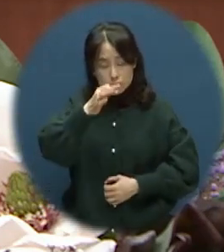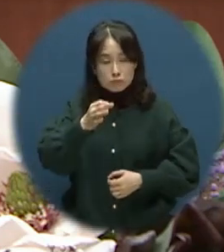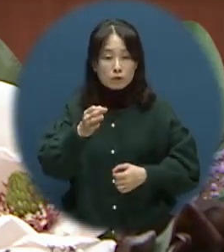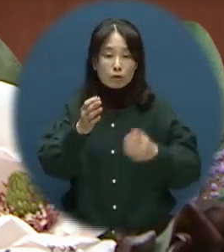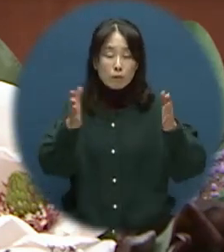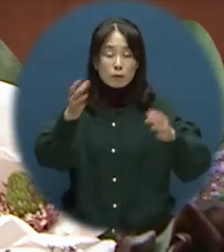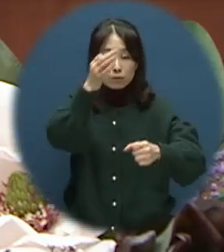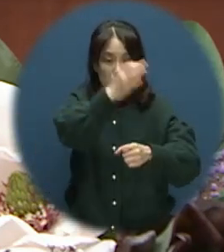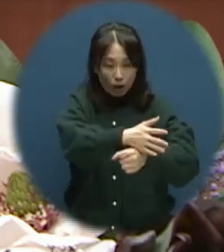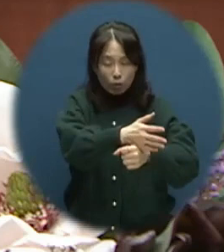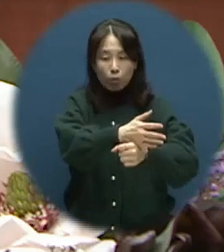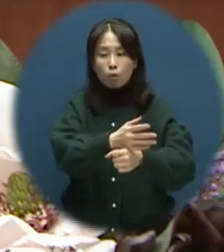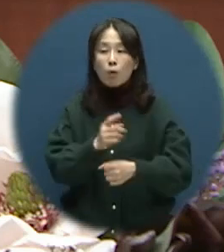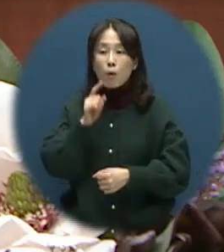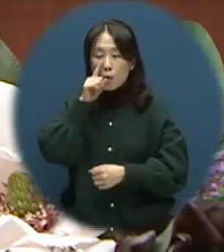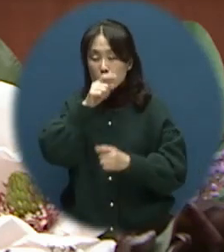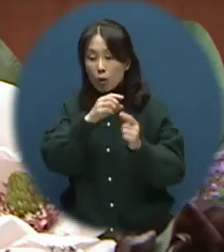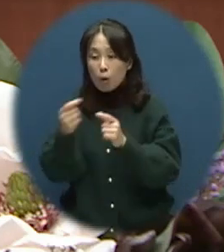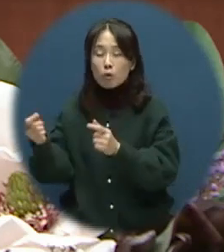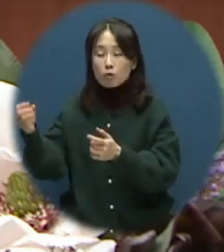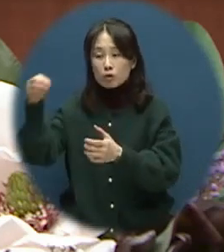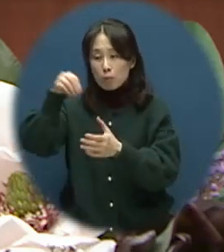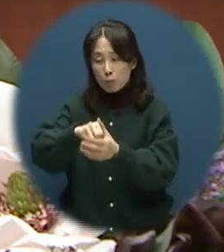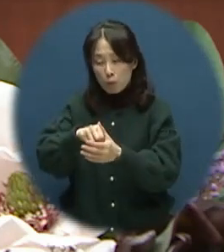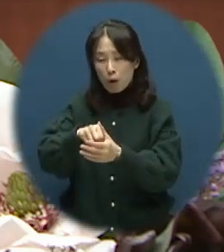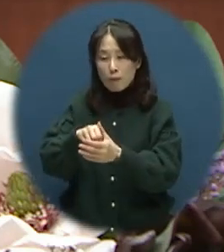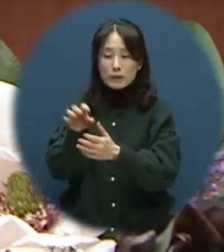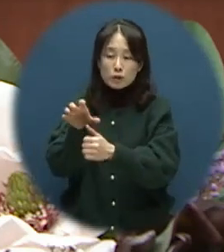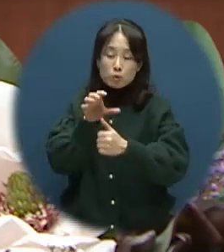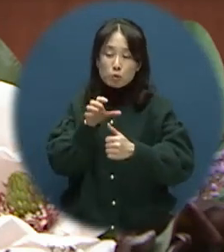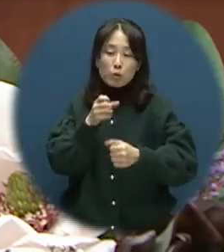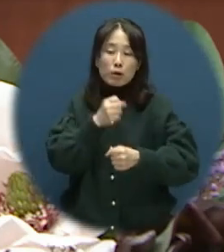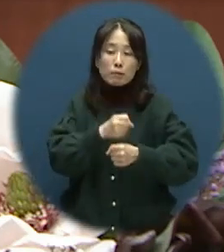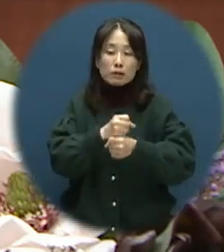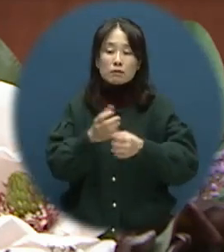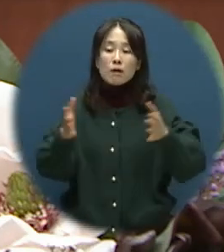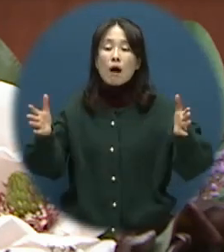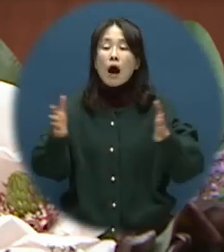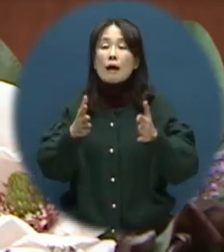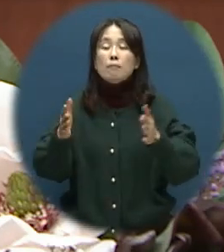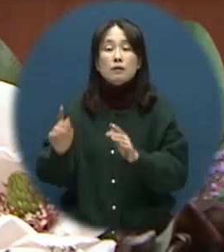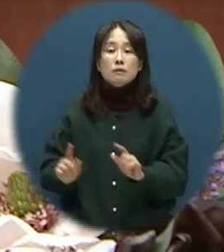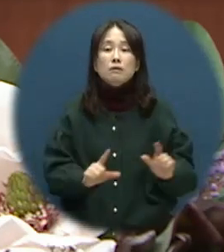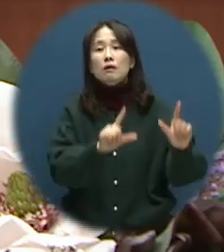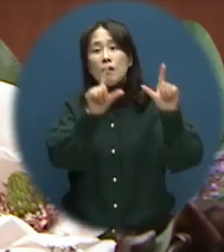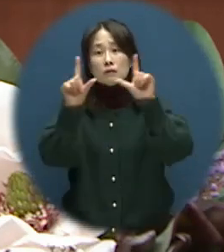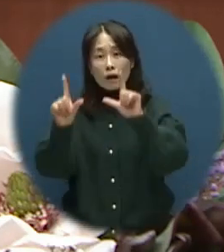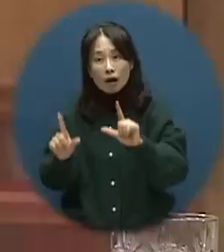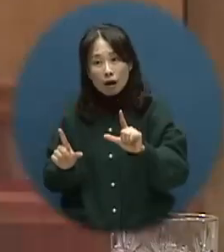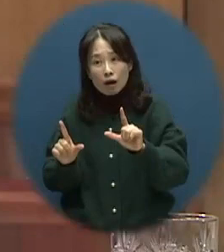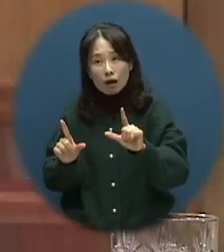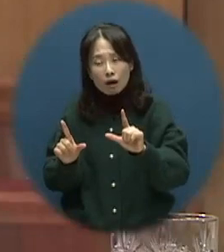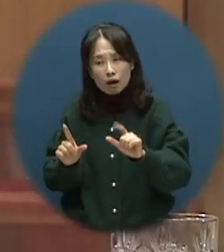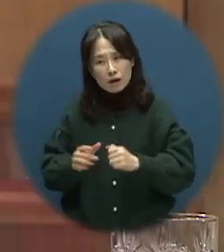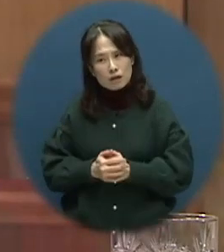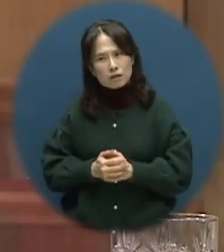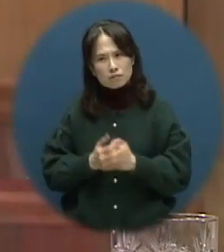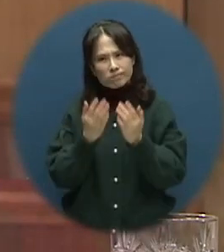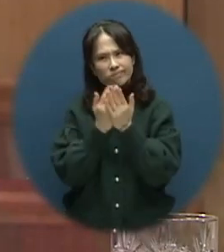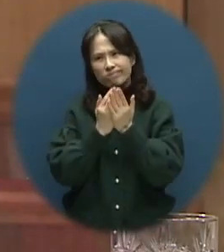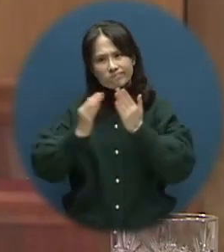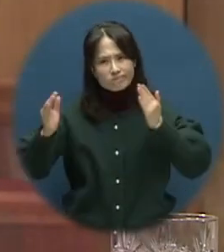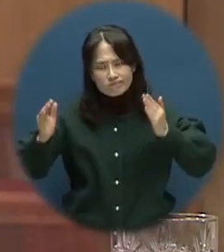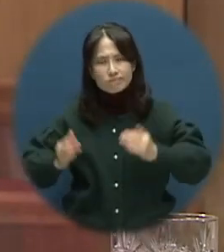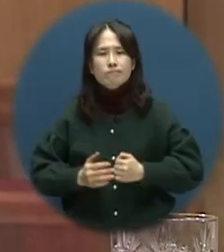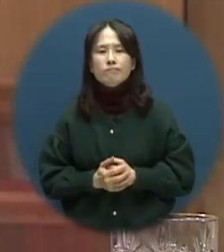평생 쓰레기로 만든 발암물질과 유해 중금속과 유해 물질들이 있는 시멘트에 살아간다? 이건 전혀 타당성이